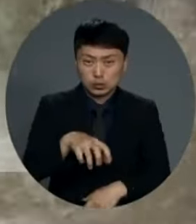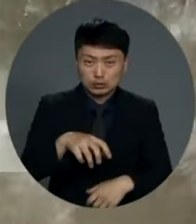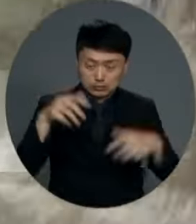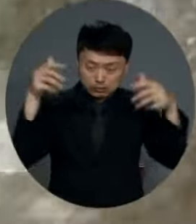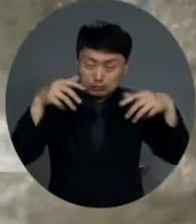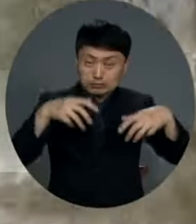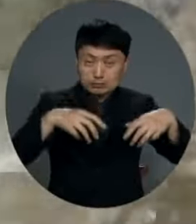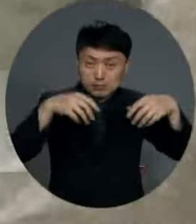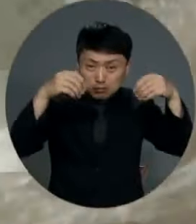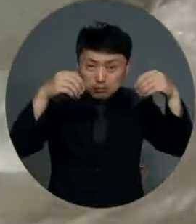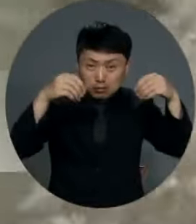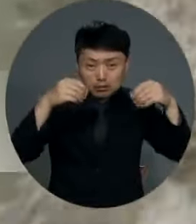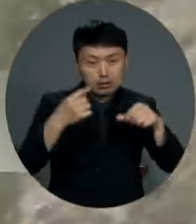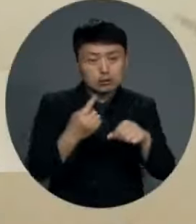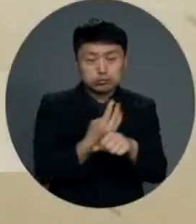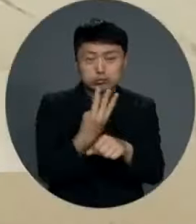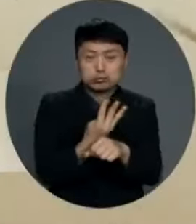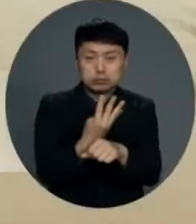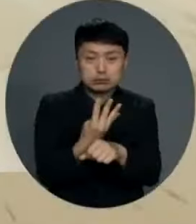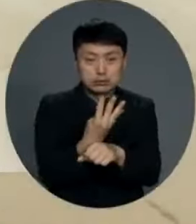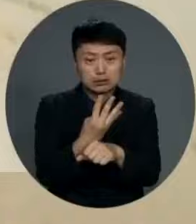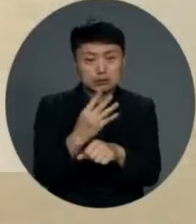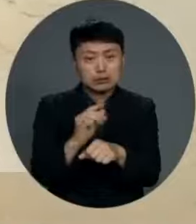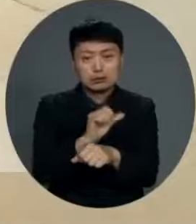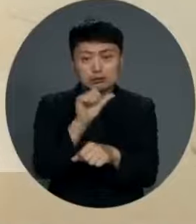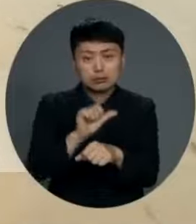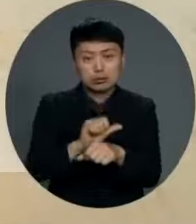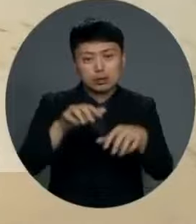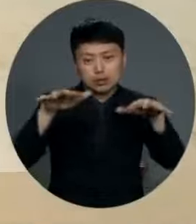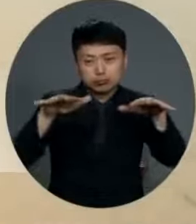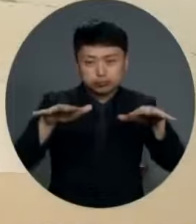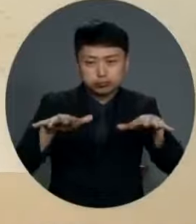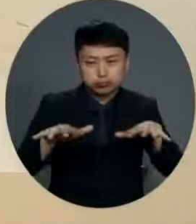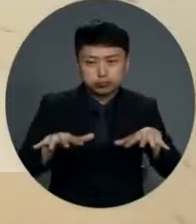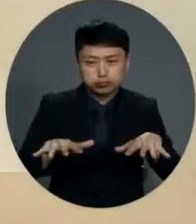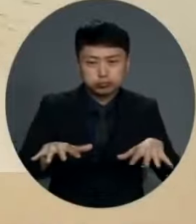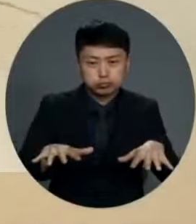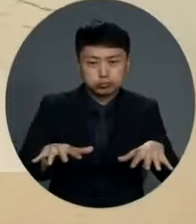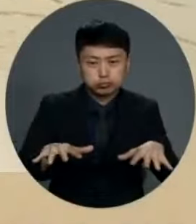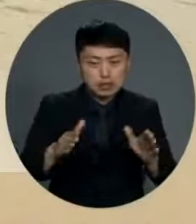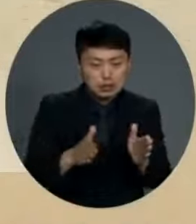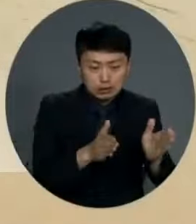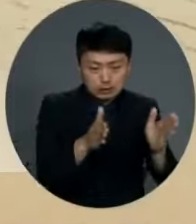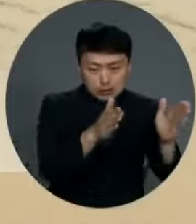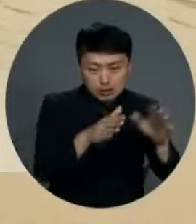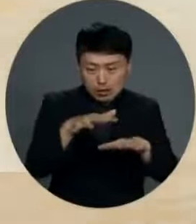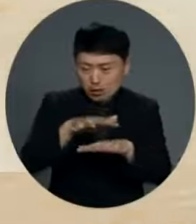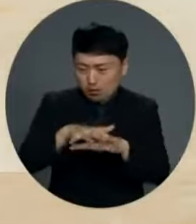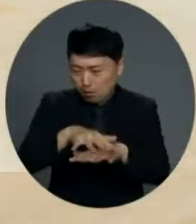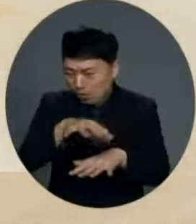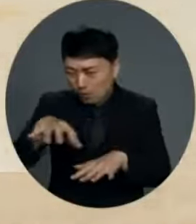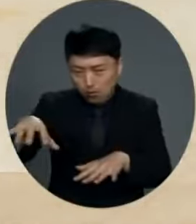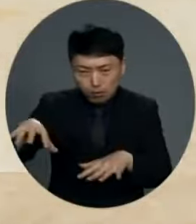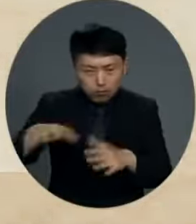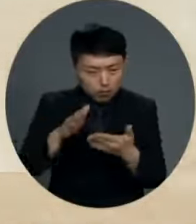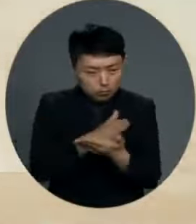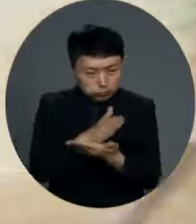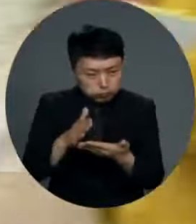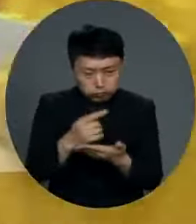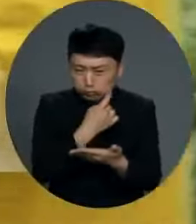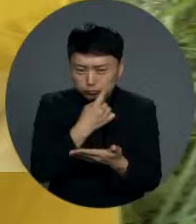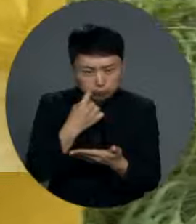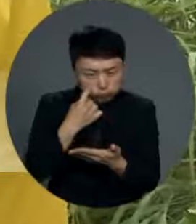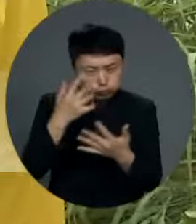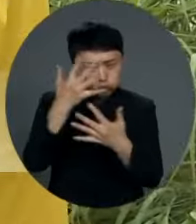장대비가 그치고 너댓 시간이 지나 그나마 물이 빠진 거라고는 하지만 어디가 길인지 어디가 논인지 분간이